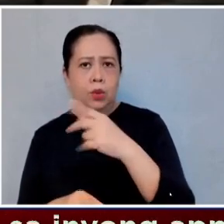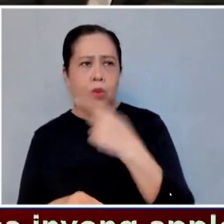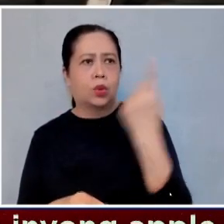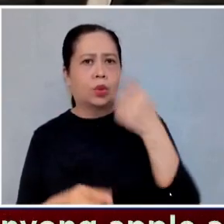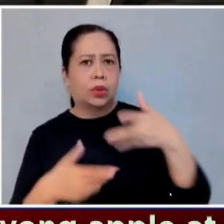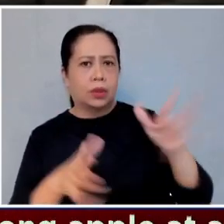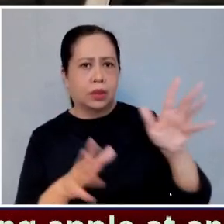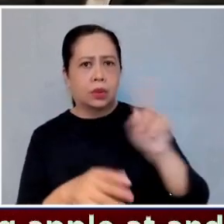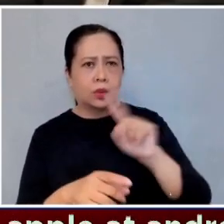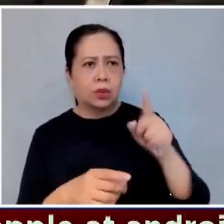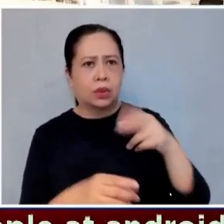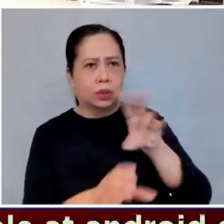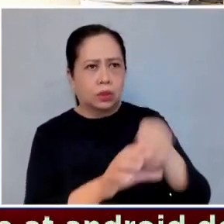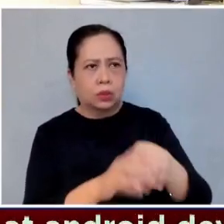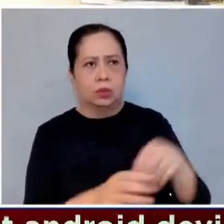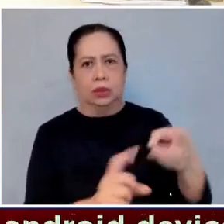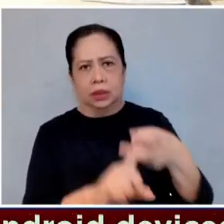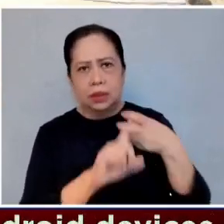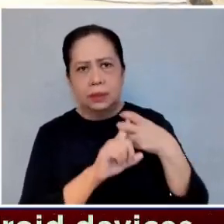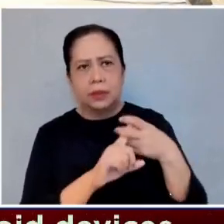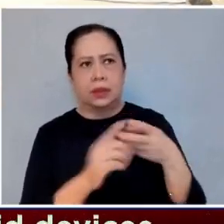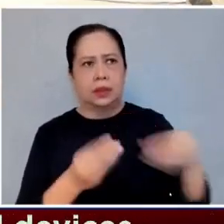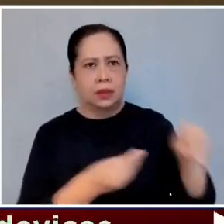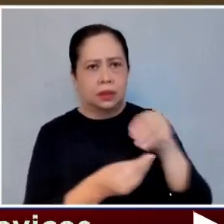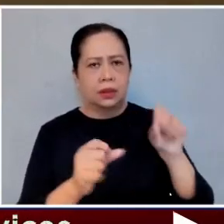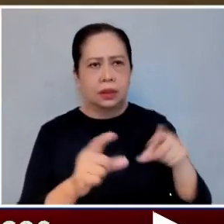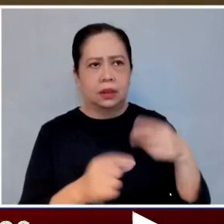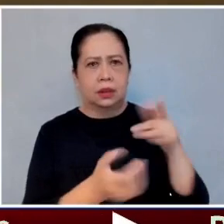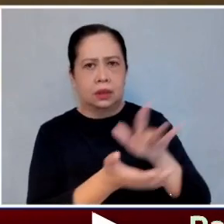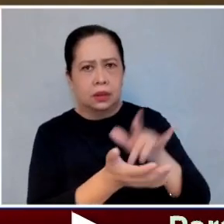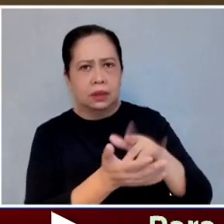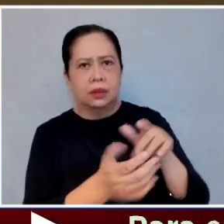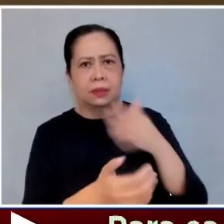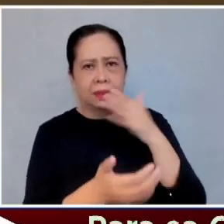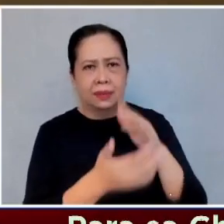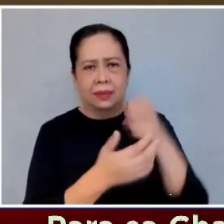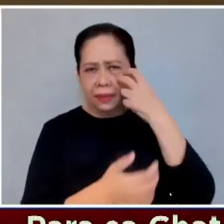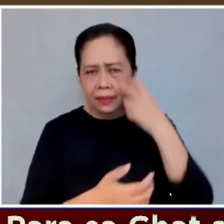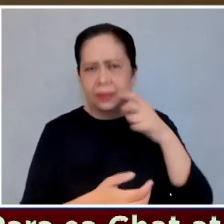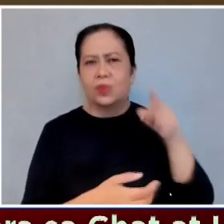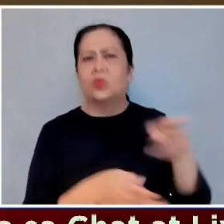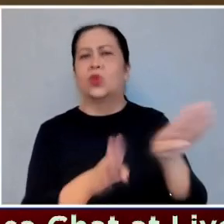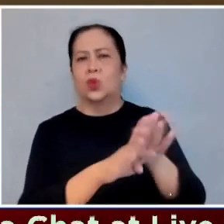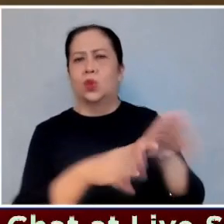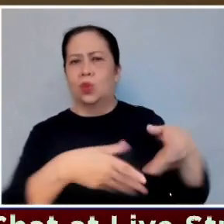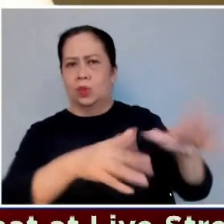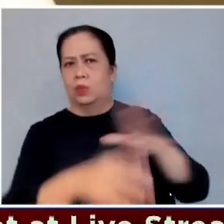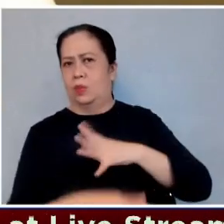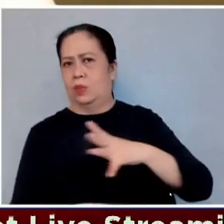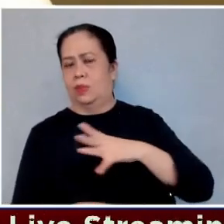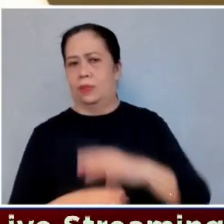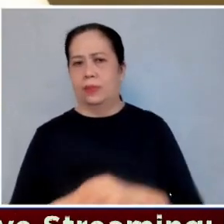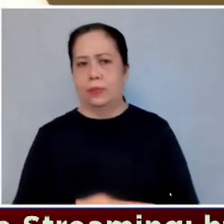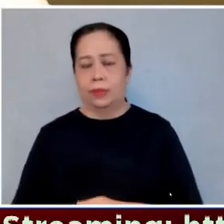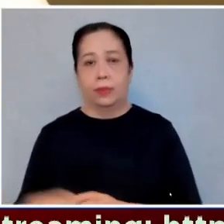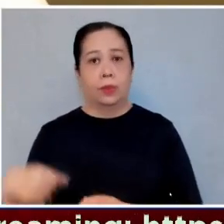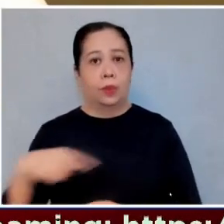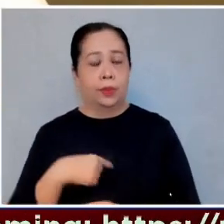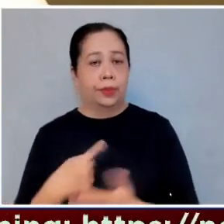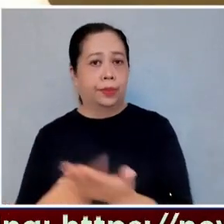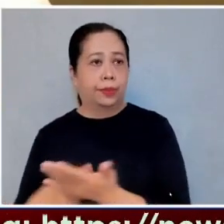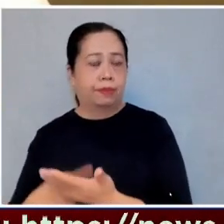at nasasangkot sa kidnapping, trafficking, extortion at iba pang krimen ang ipasara ng gobyerno. We are talking